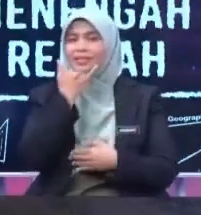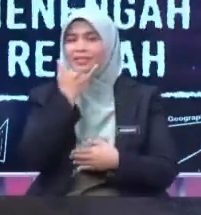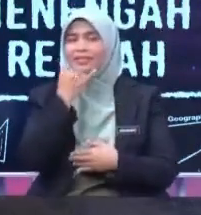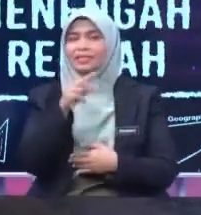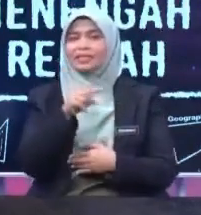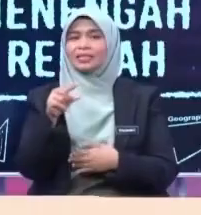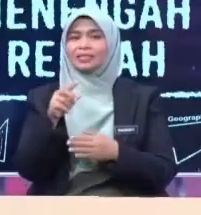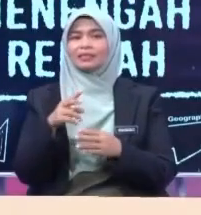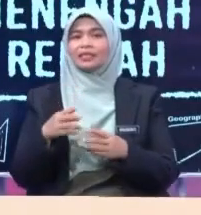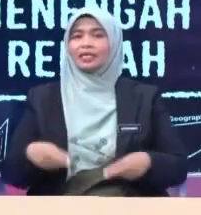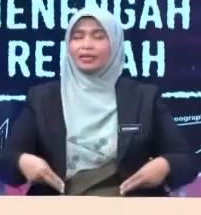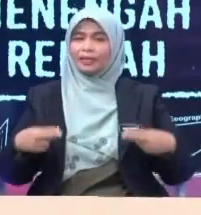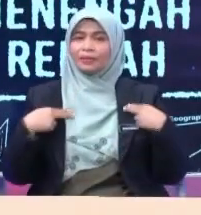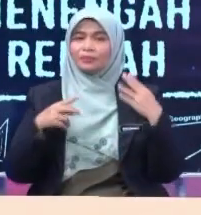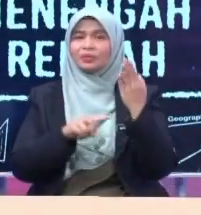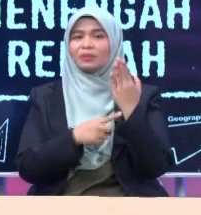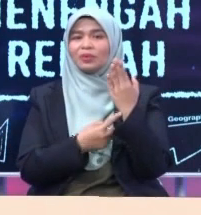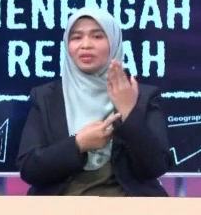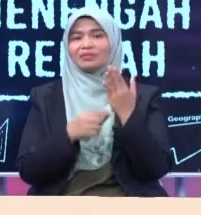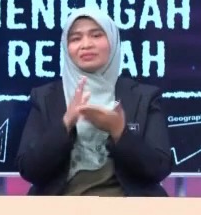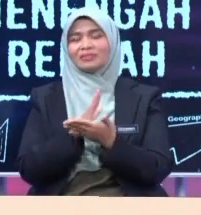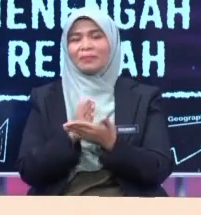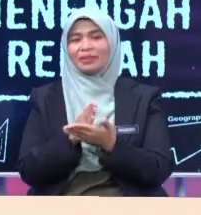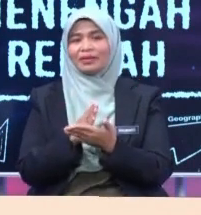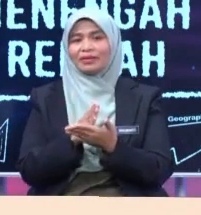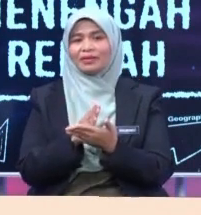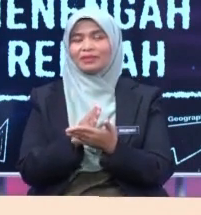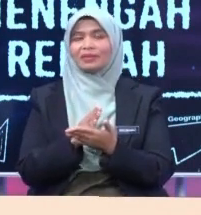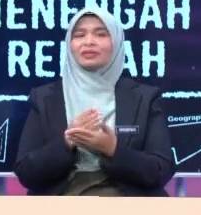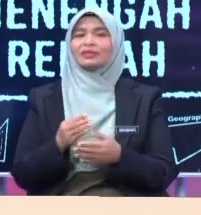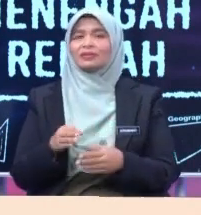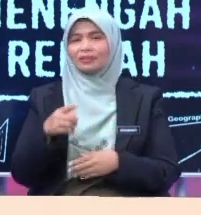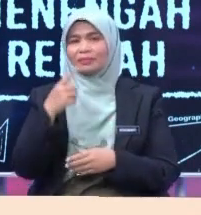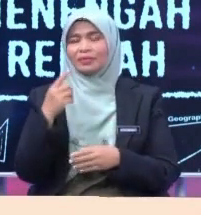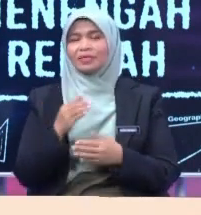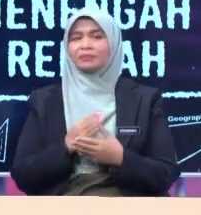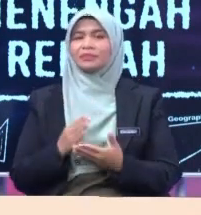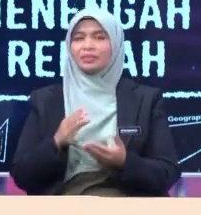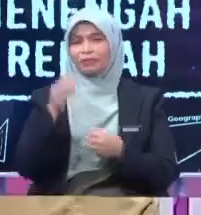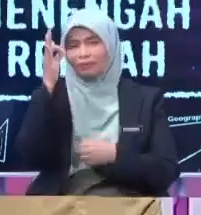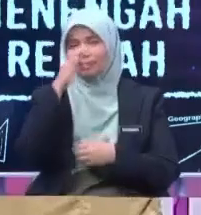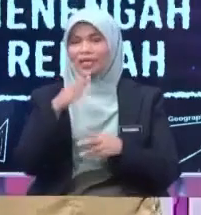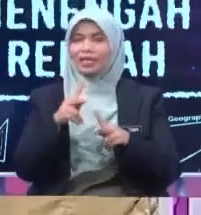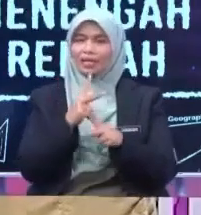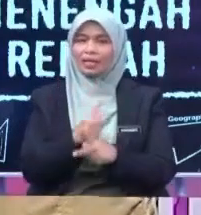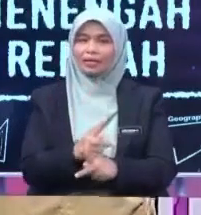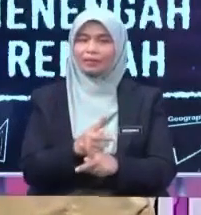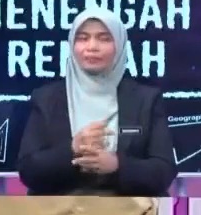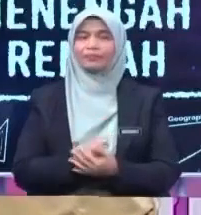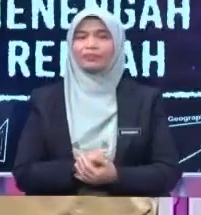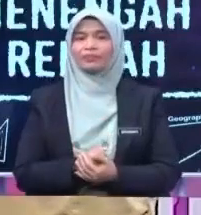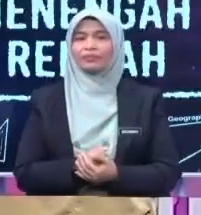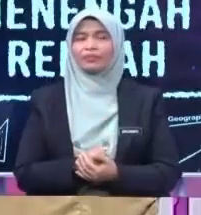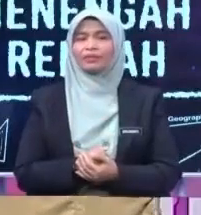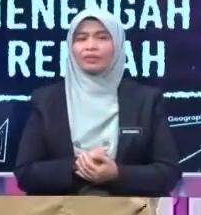kan, kebangkitan semula yang bersifat sementara sedangkan ianya bersifat kekal abadi. Jadi jawapannya salah. Nanti